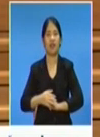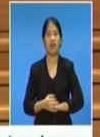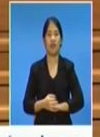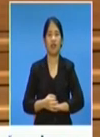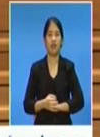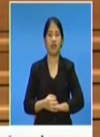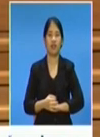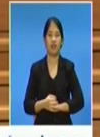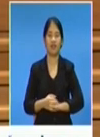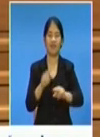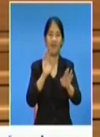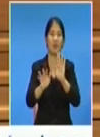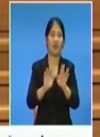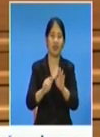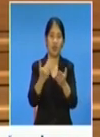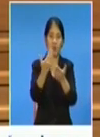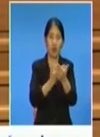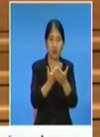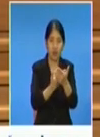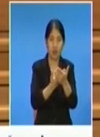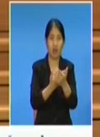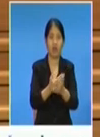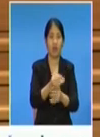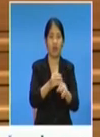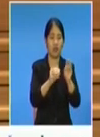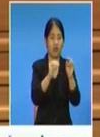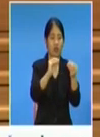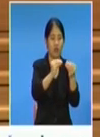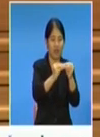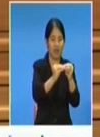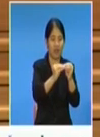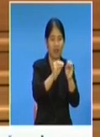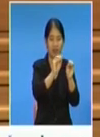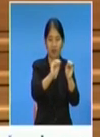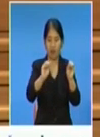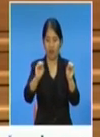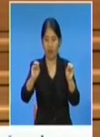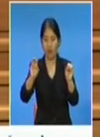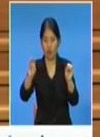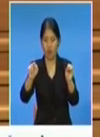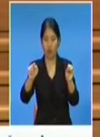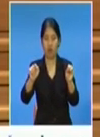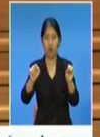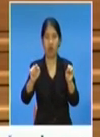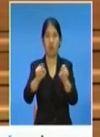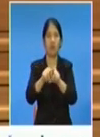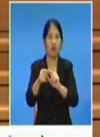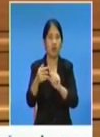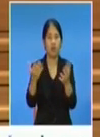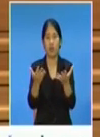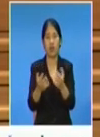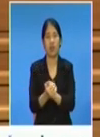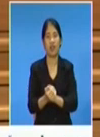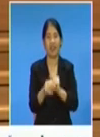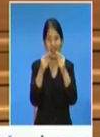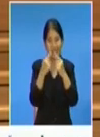ตอรี่แค่6ตัวกันยังซื้อไม่ถูกเลยไอ้นี่เสนอเท่ากันเพะเลยแล้วเคาะเพียงครั้งเดียวคือสู้ราคาเพียงครั้งเดียวทั้ง11